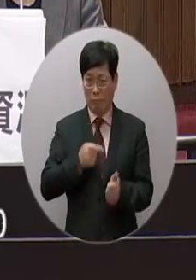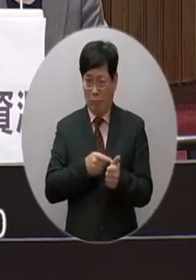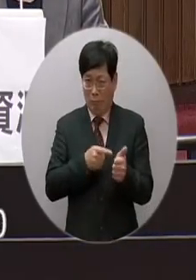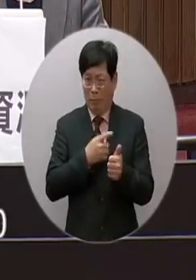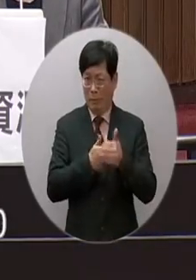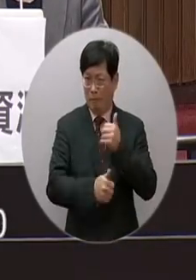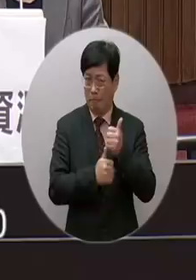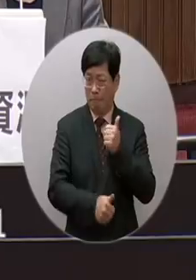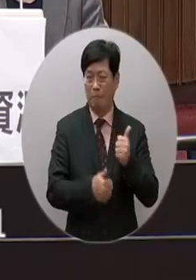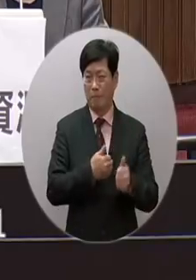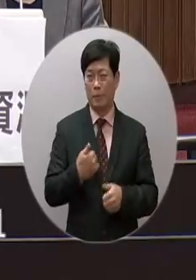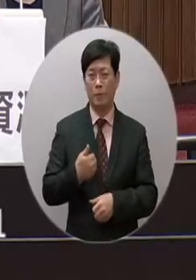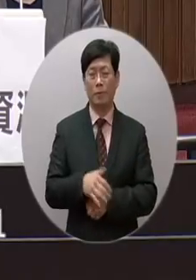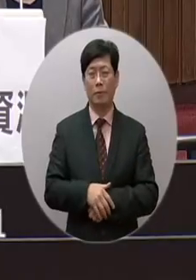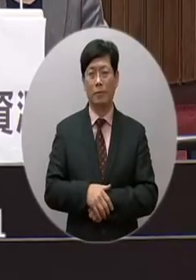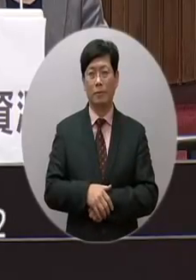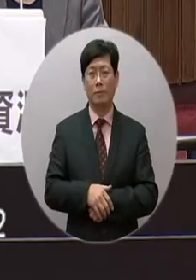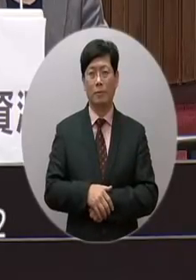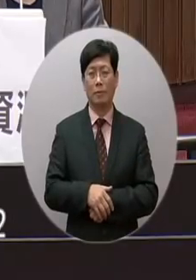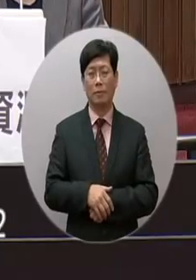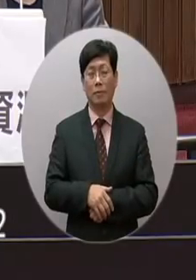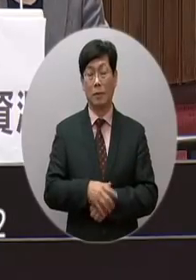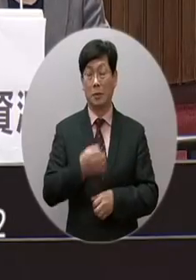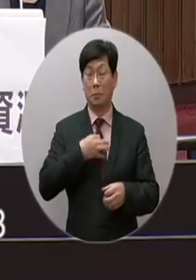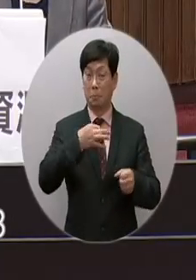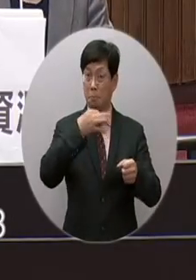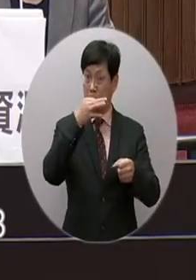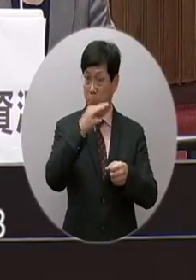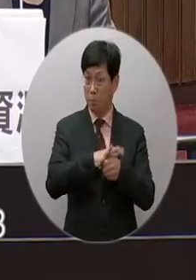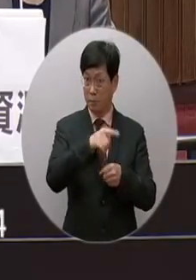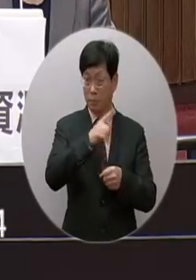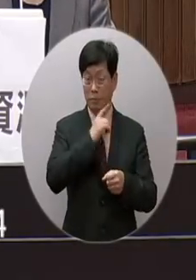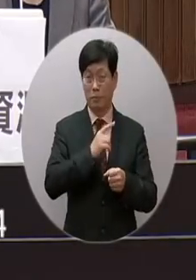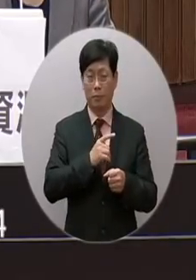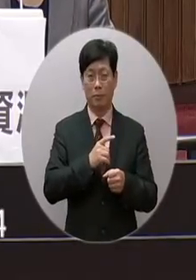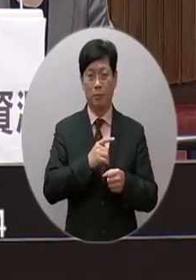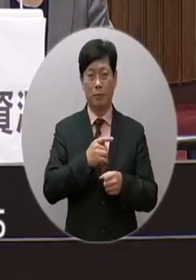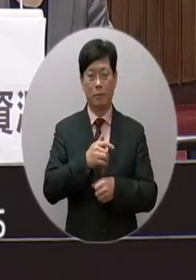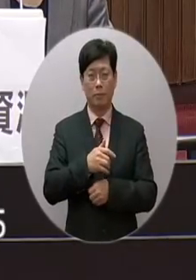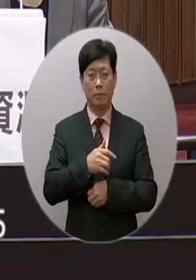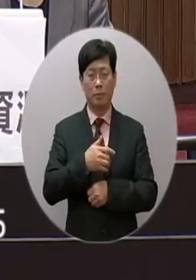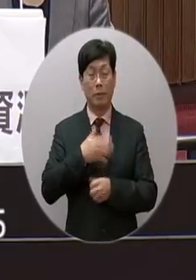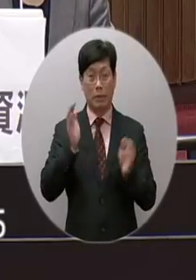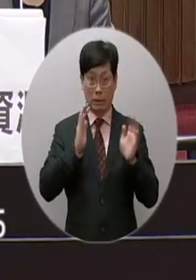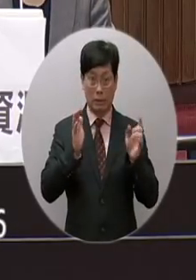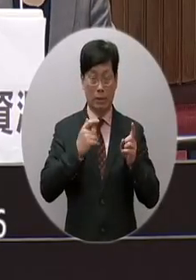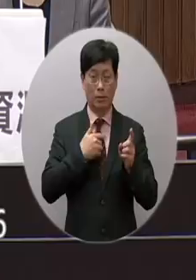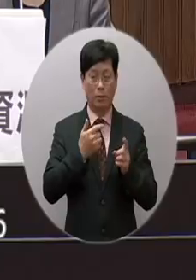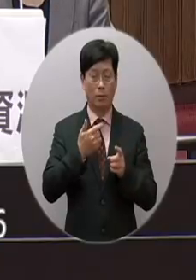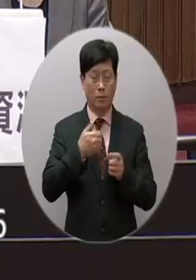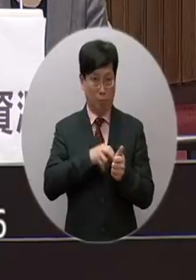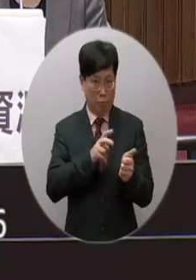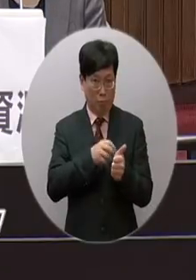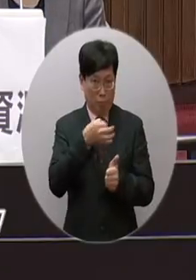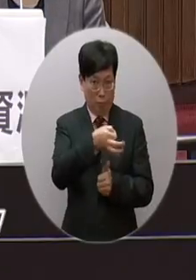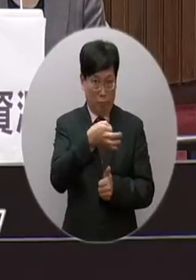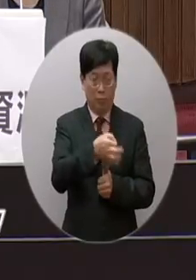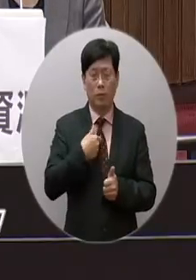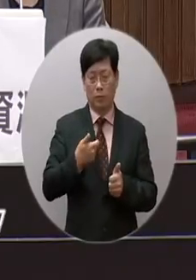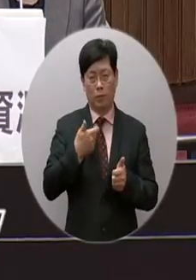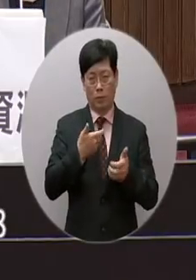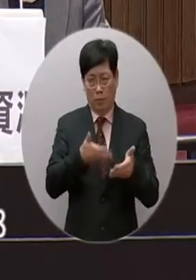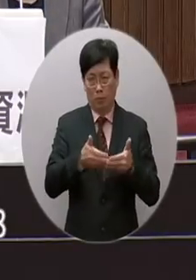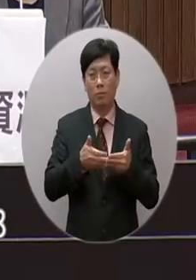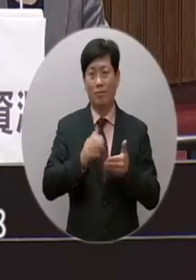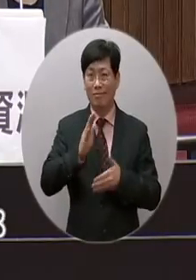率，当然是补助这个生育补助生育或者是养育，这个其实是非常重